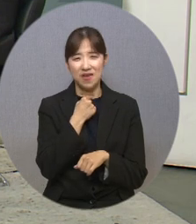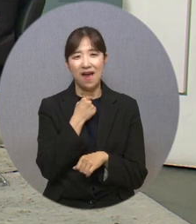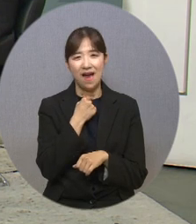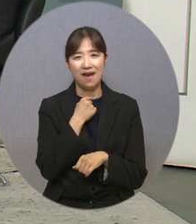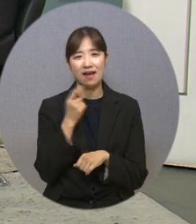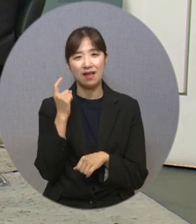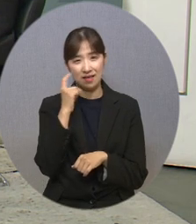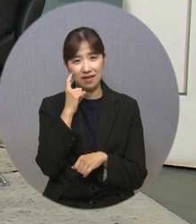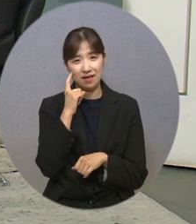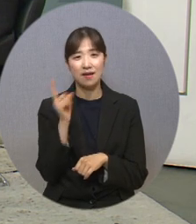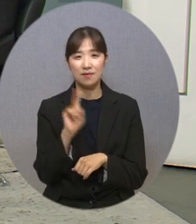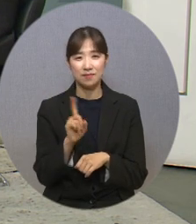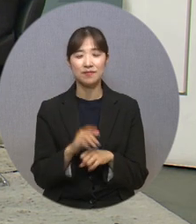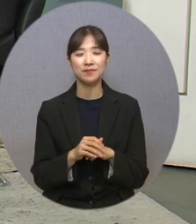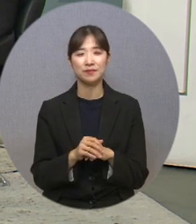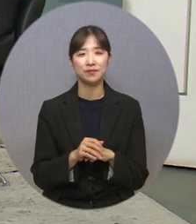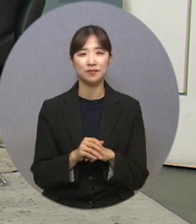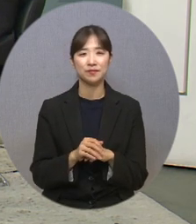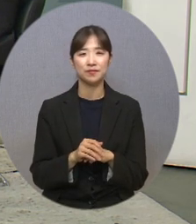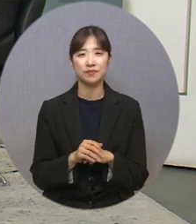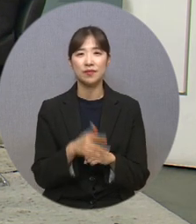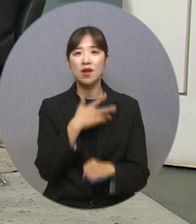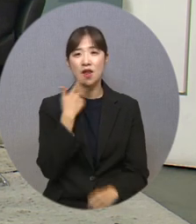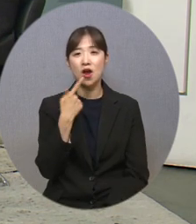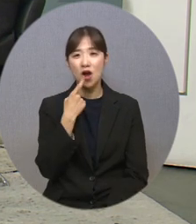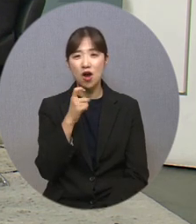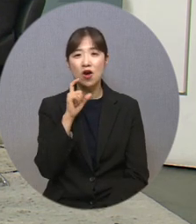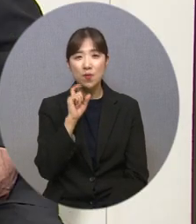한번 해봐야 되겠다. 아,